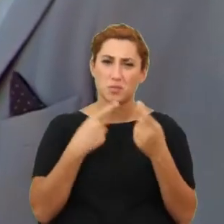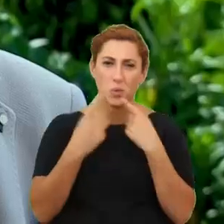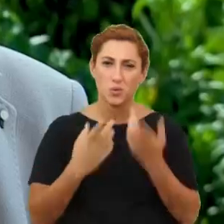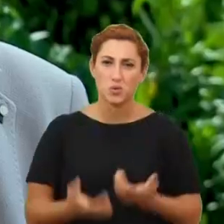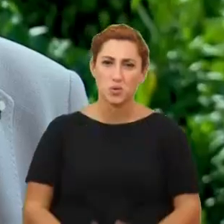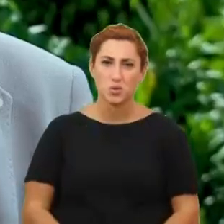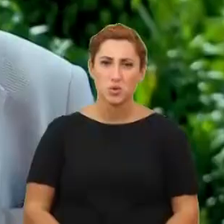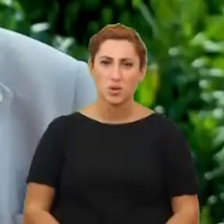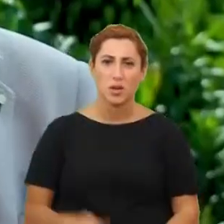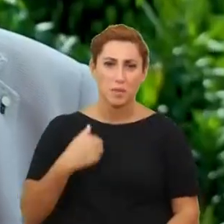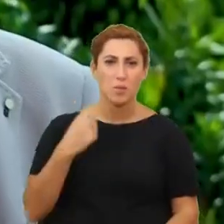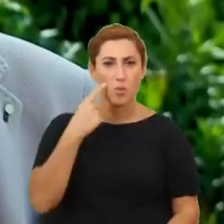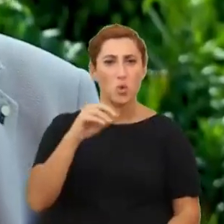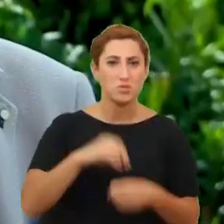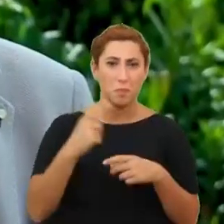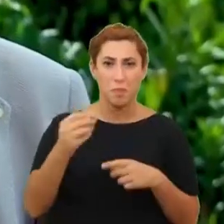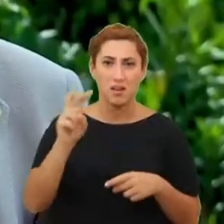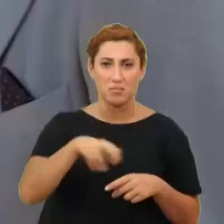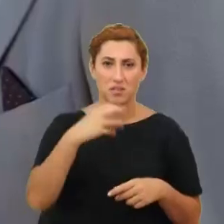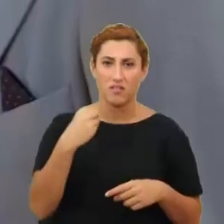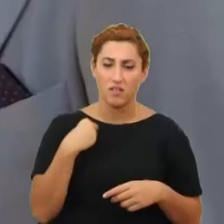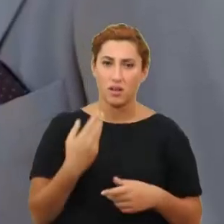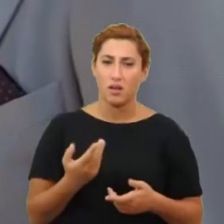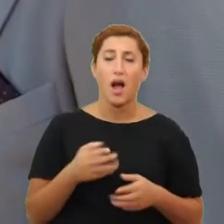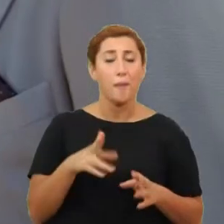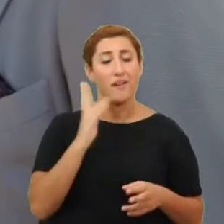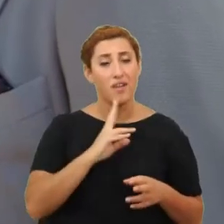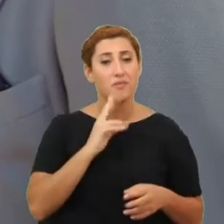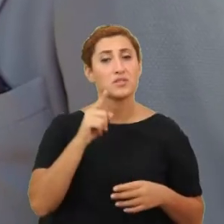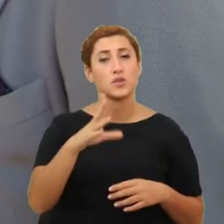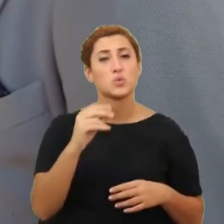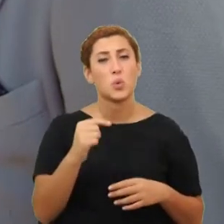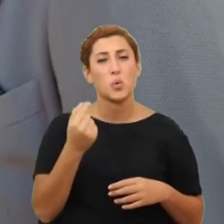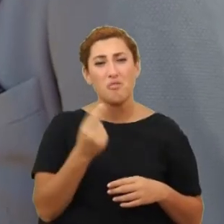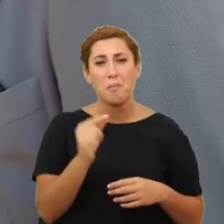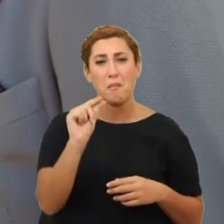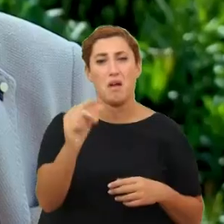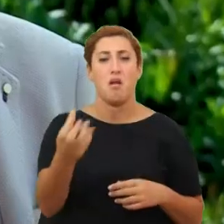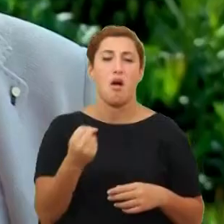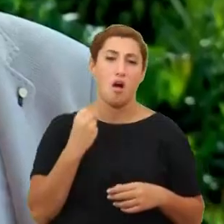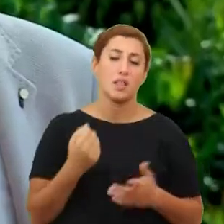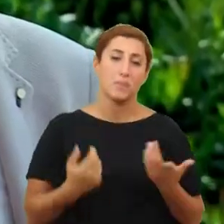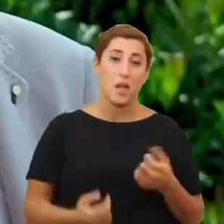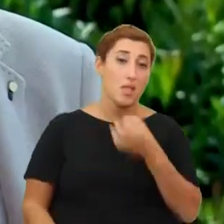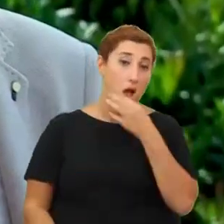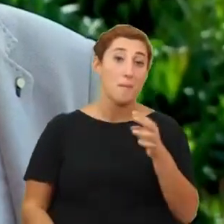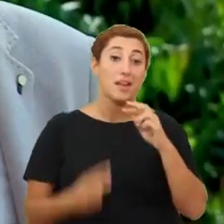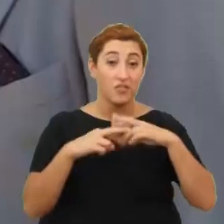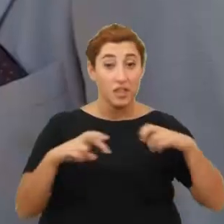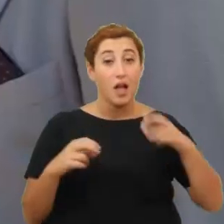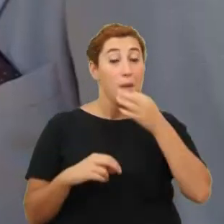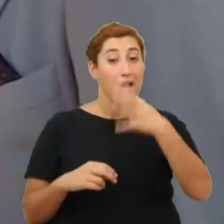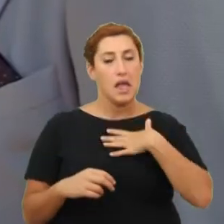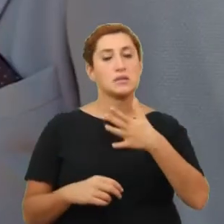ya? Benim gördüğüm şey için benden para mı tırtıklıyorsun? Ama efendim sizden çok küçük bir meblağ aldım. Yani haberin detayını,